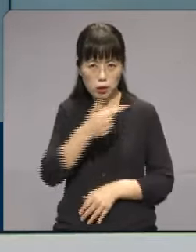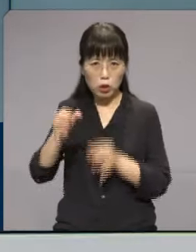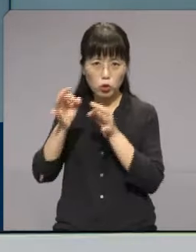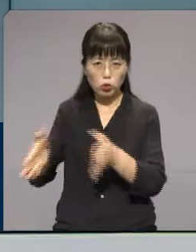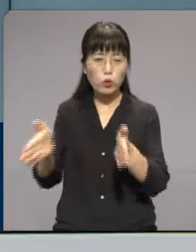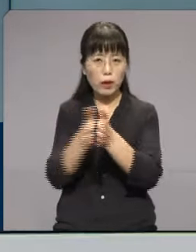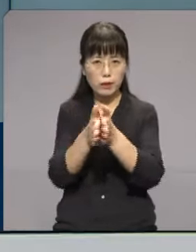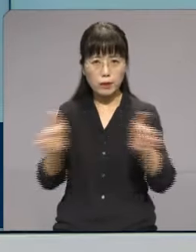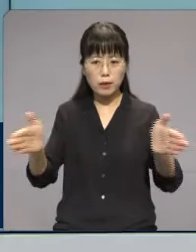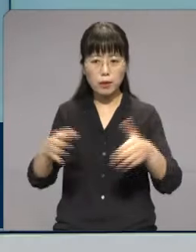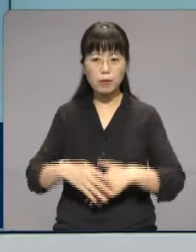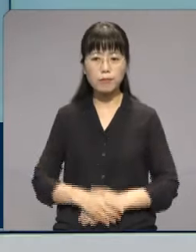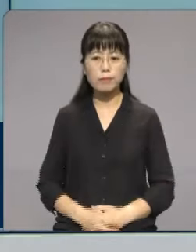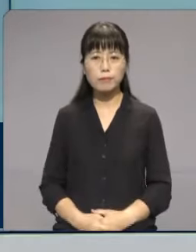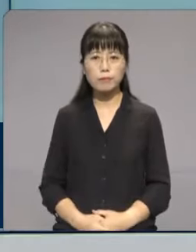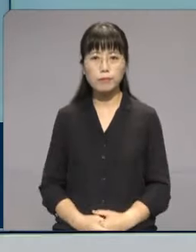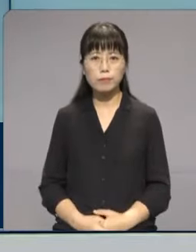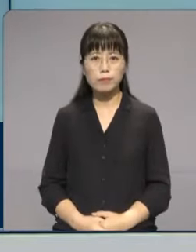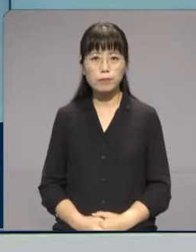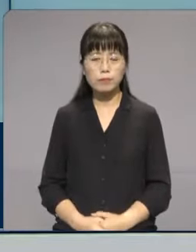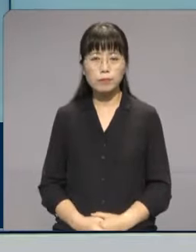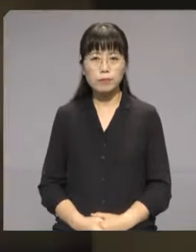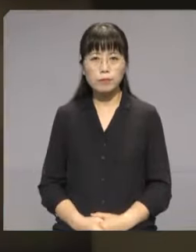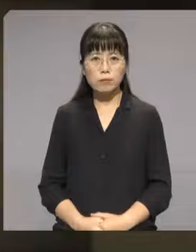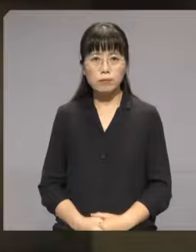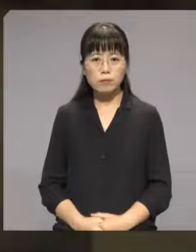나서기로 했습니다. 갈태훈 기자입니다.